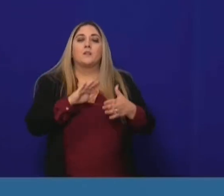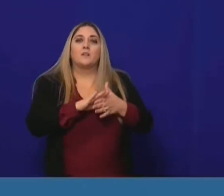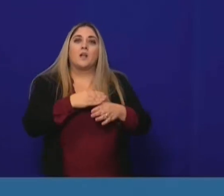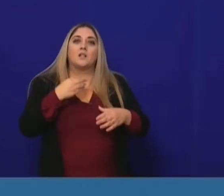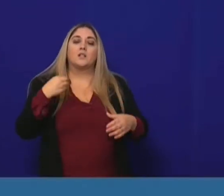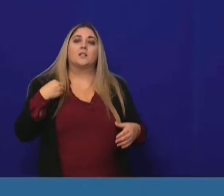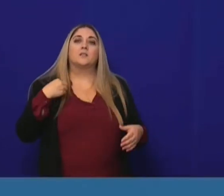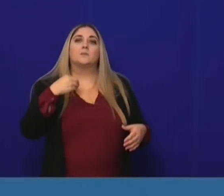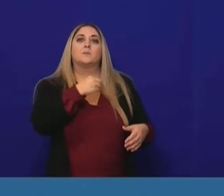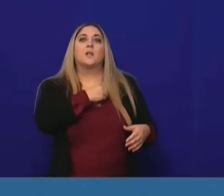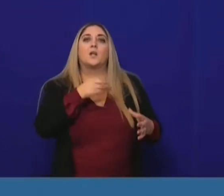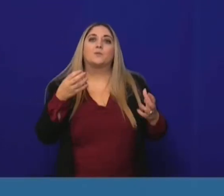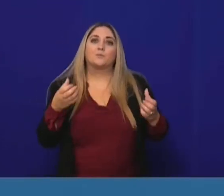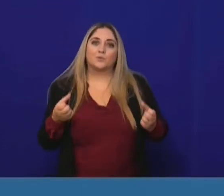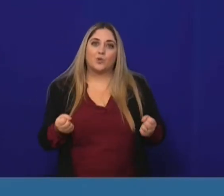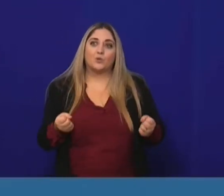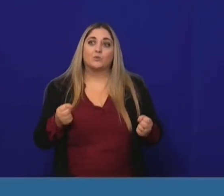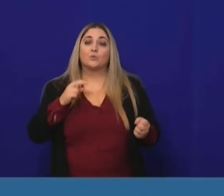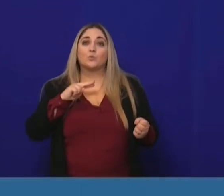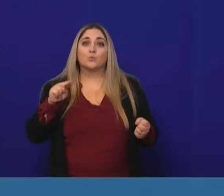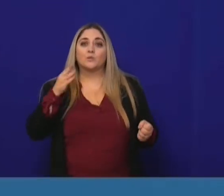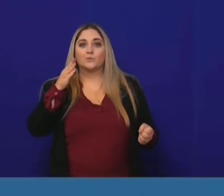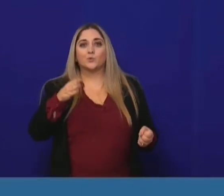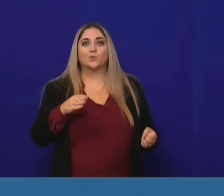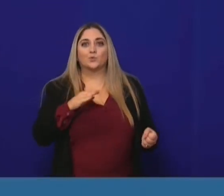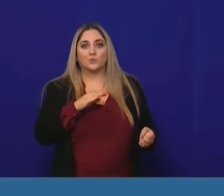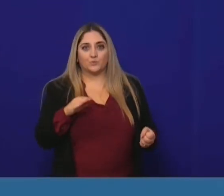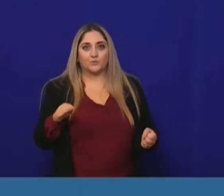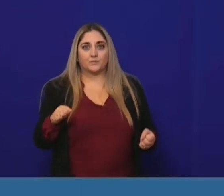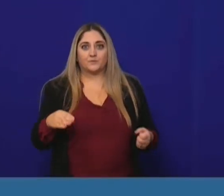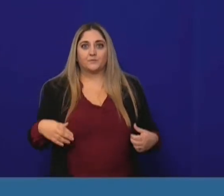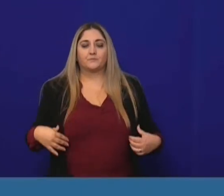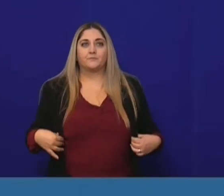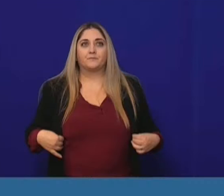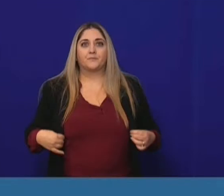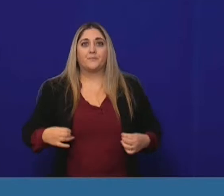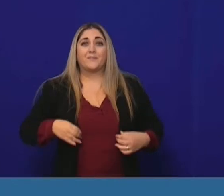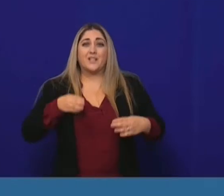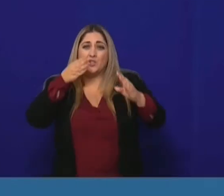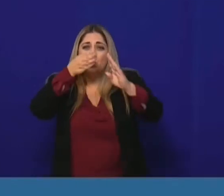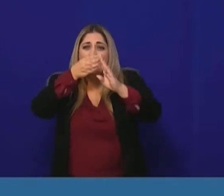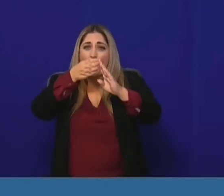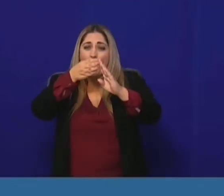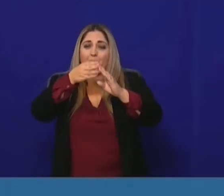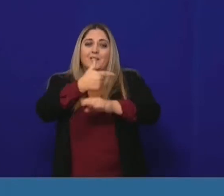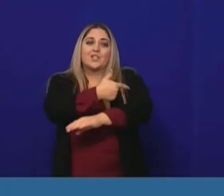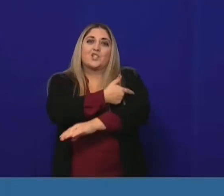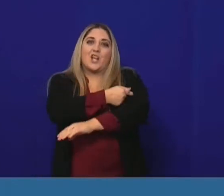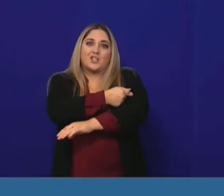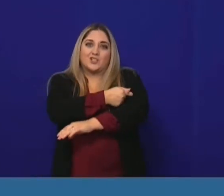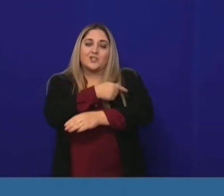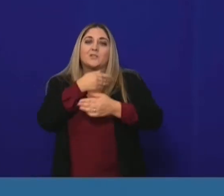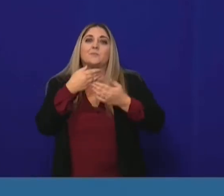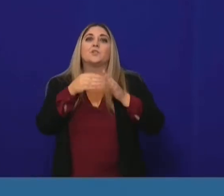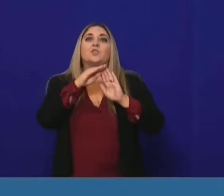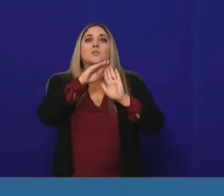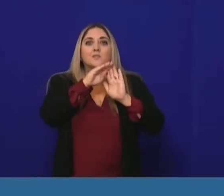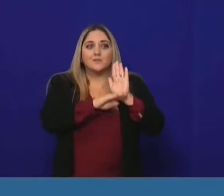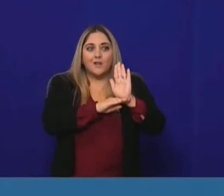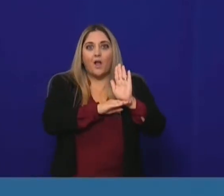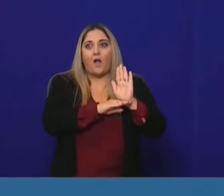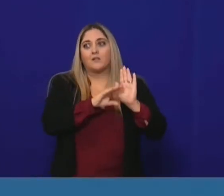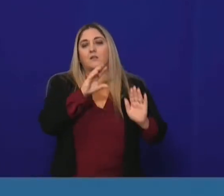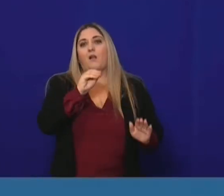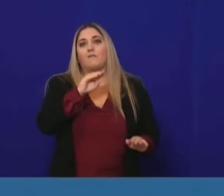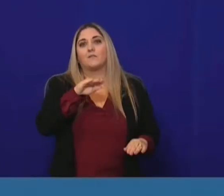anke ħabba l-mortalità. L-għan prinċipali ta' tilqim huwa li inti tevita li kollok dak il-mart